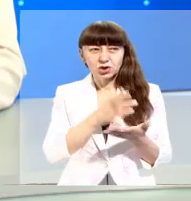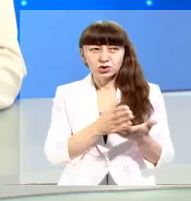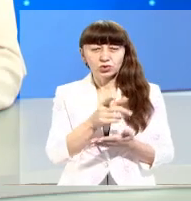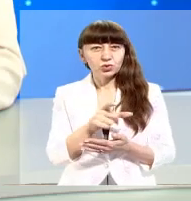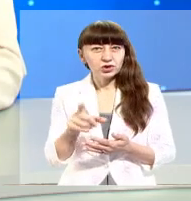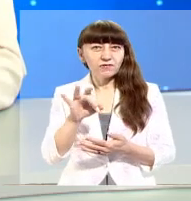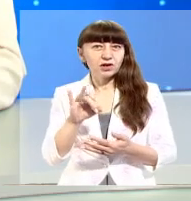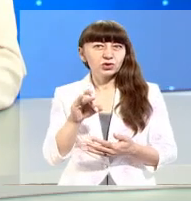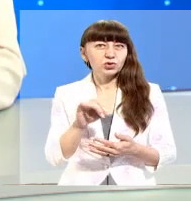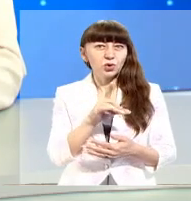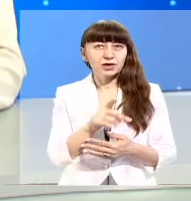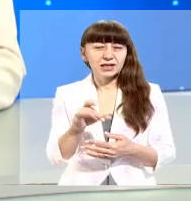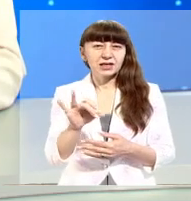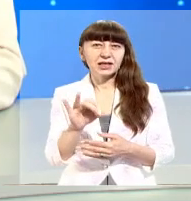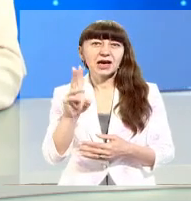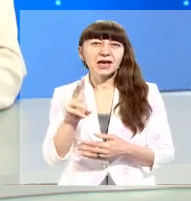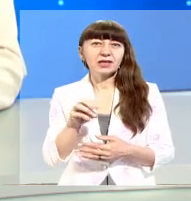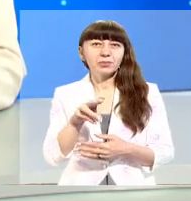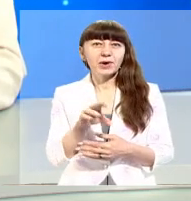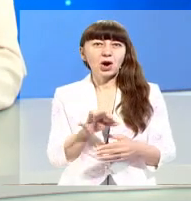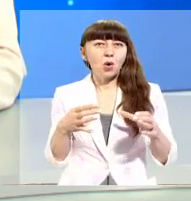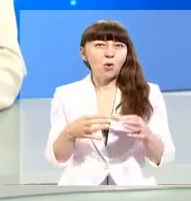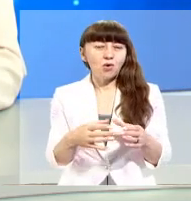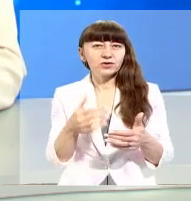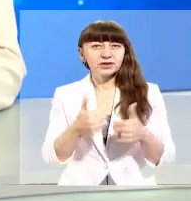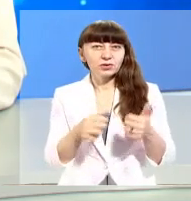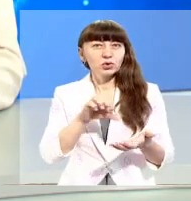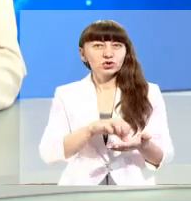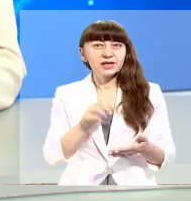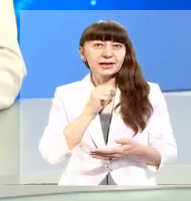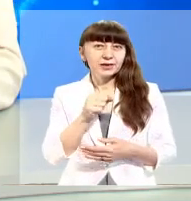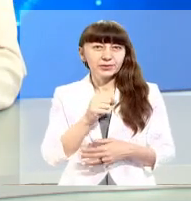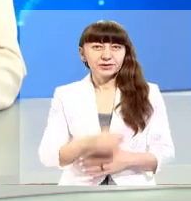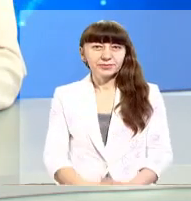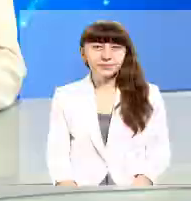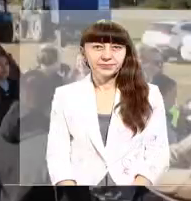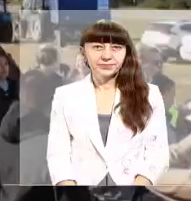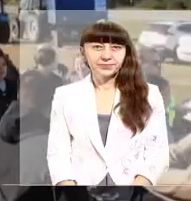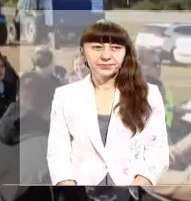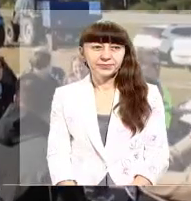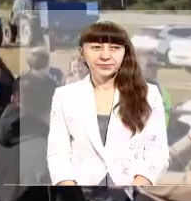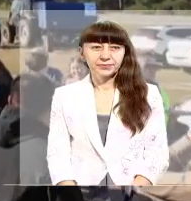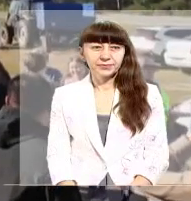служащие, волонтеры и общественные организации. К соревнованиям присоединились и наши корреспонденты.